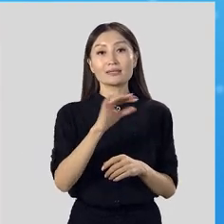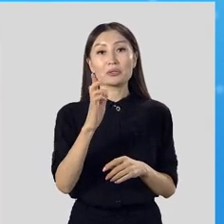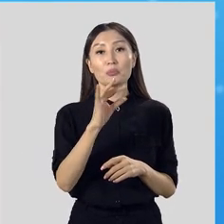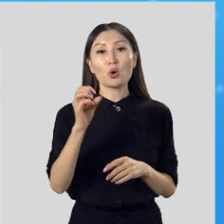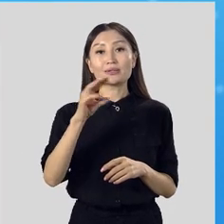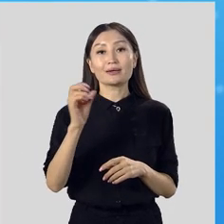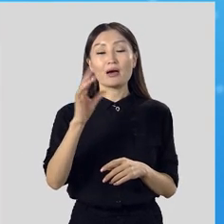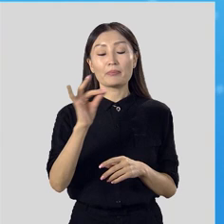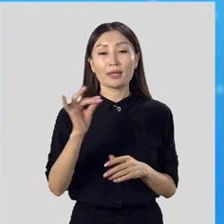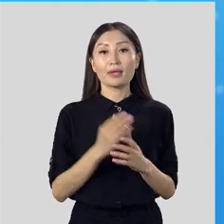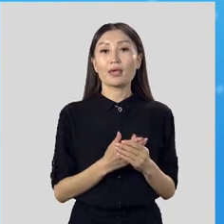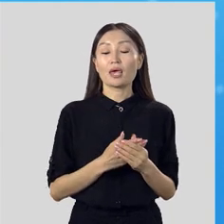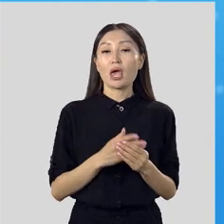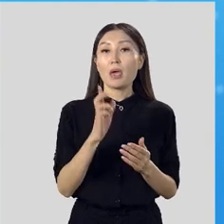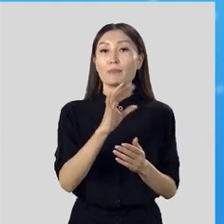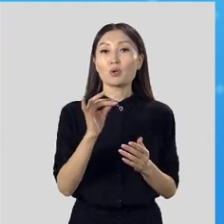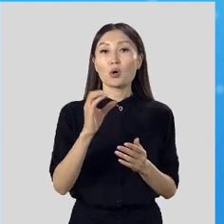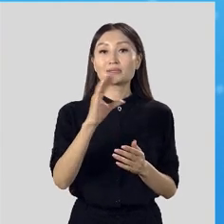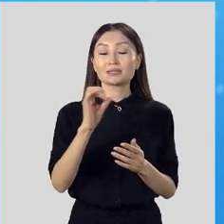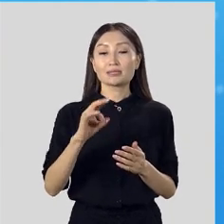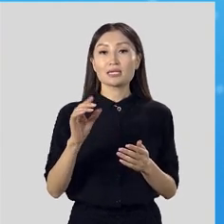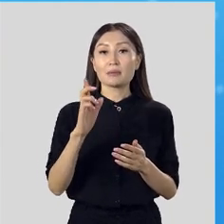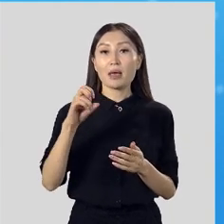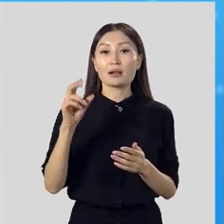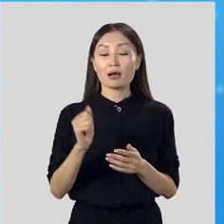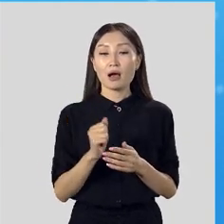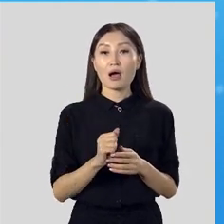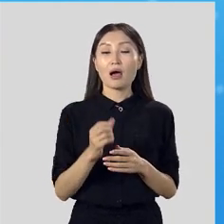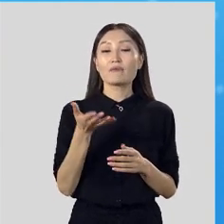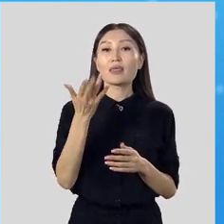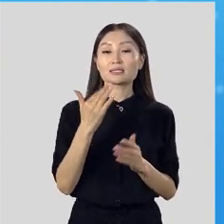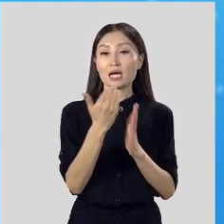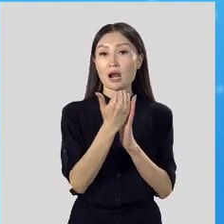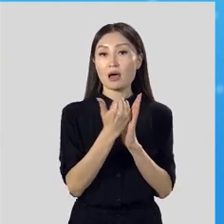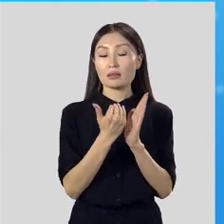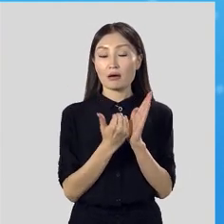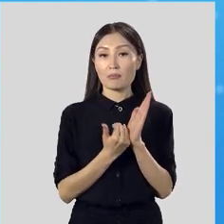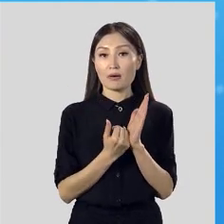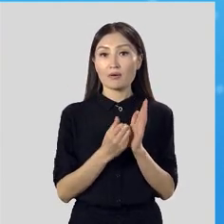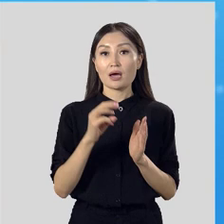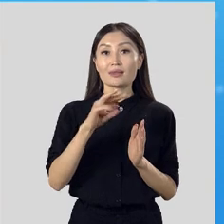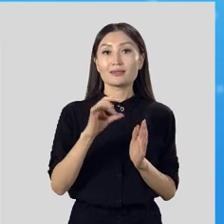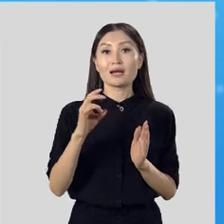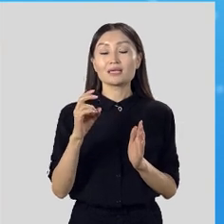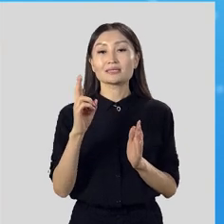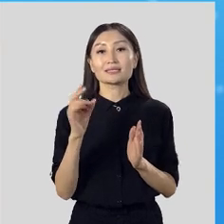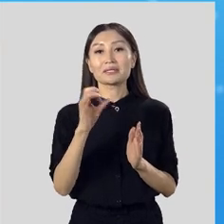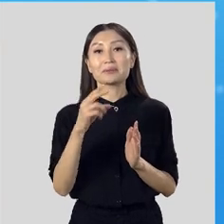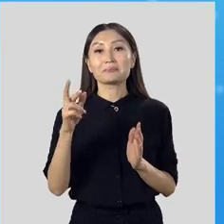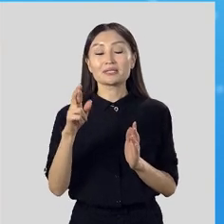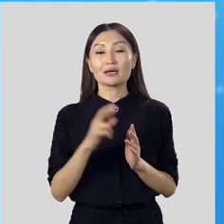антибиотиками. Биосинтез белка осуществляется в несколько этапов – транскрипция